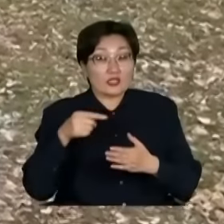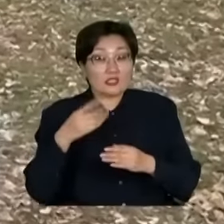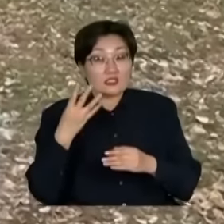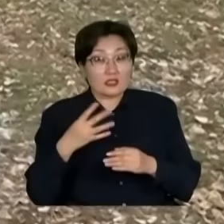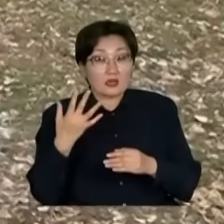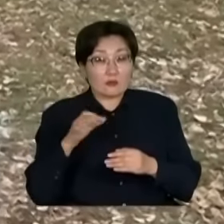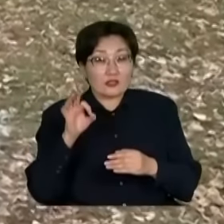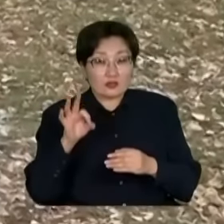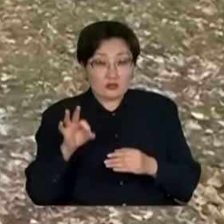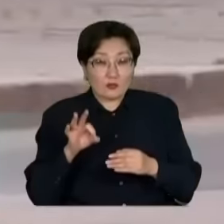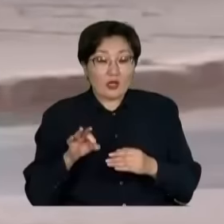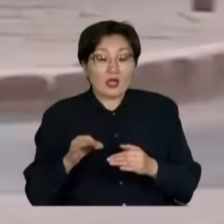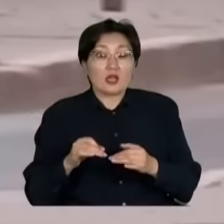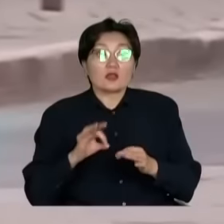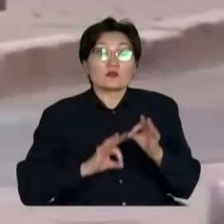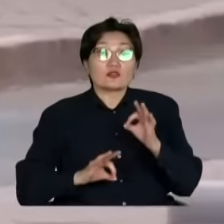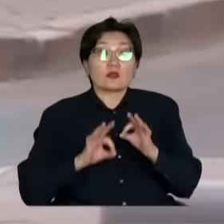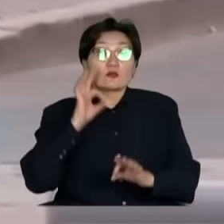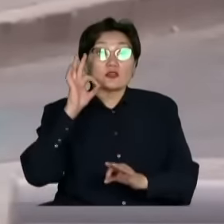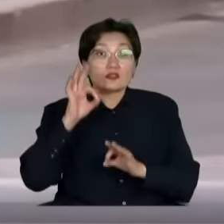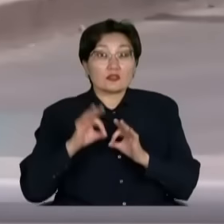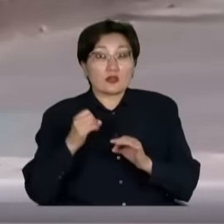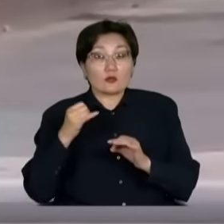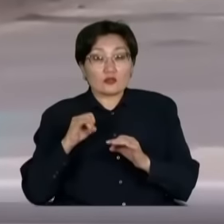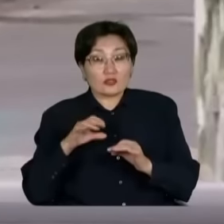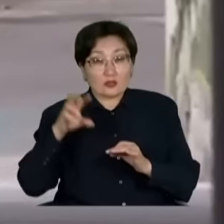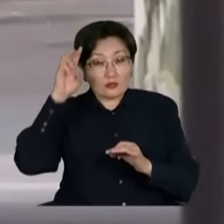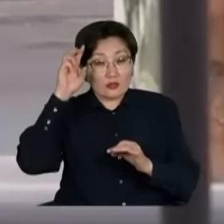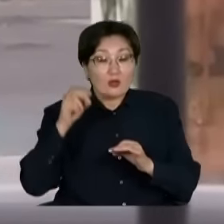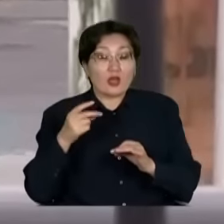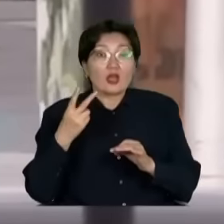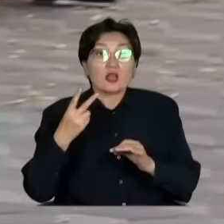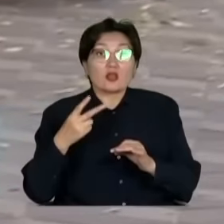45° а на западе и юге страны до